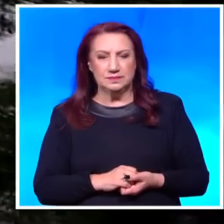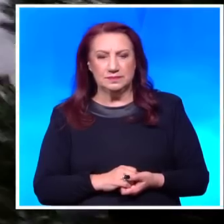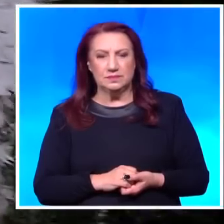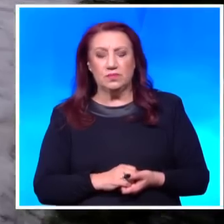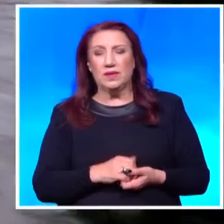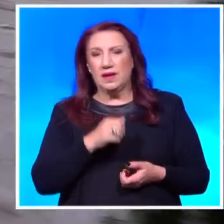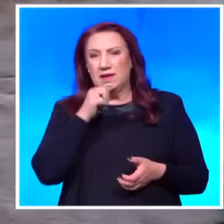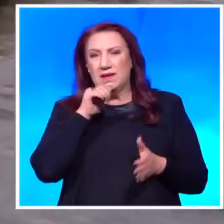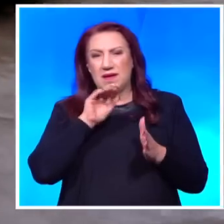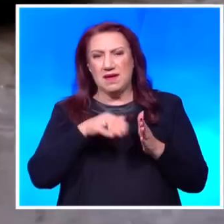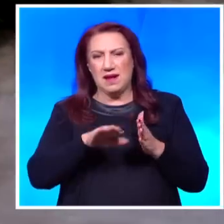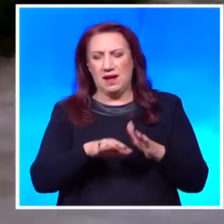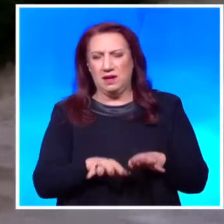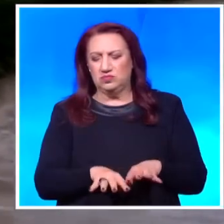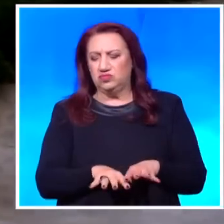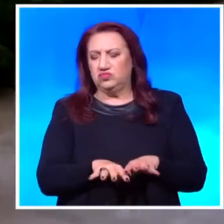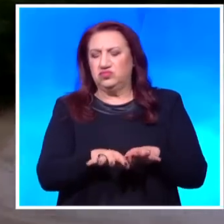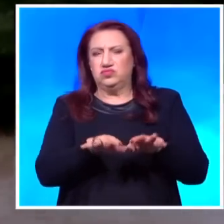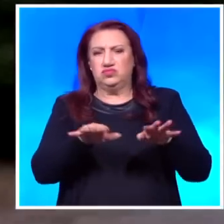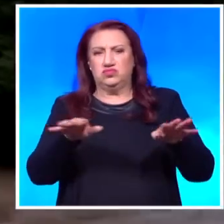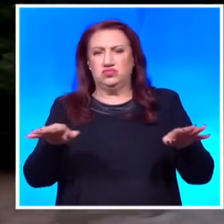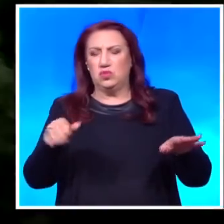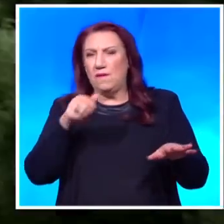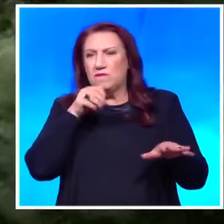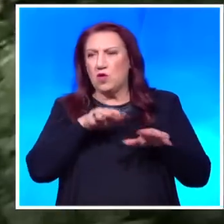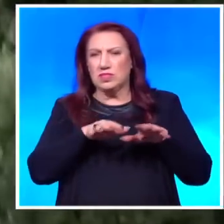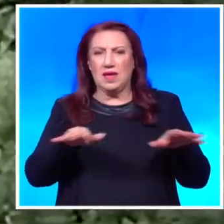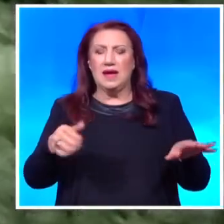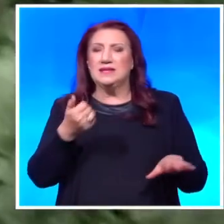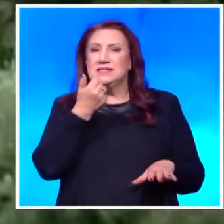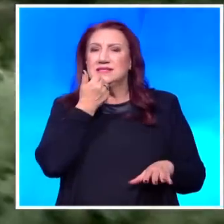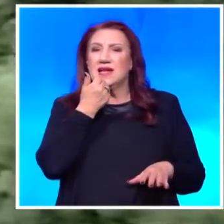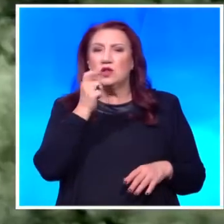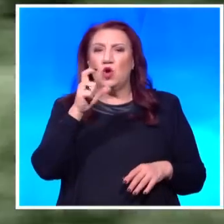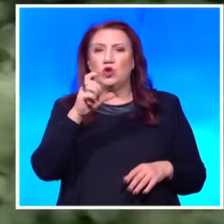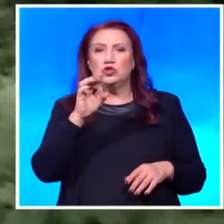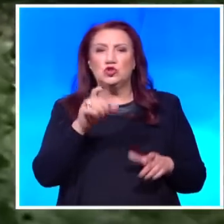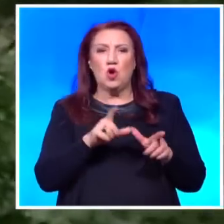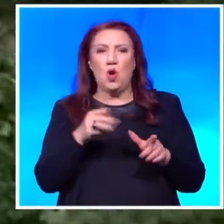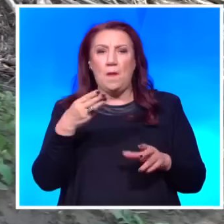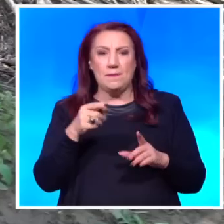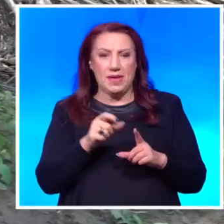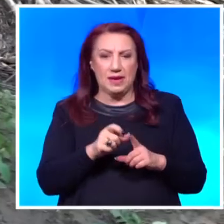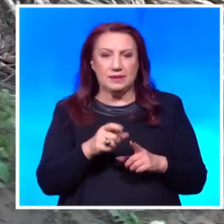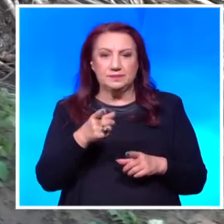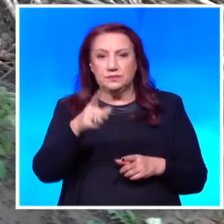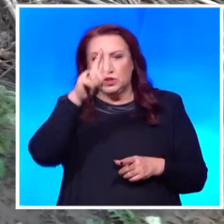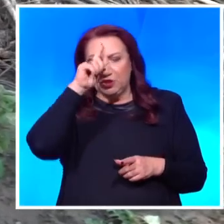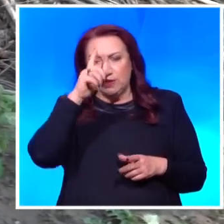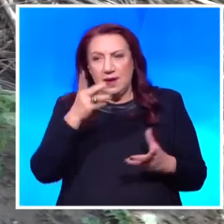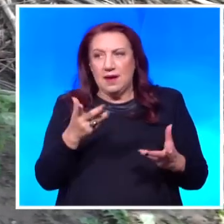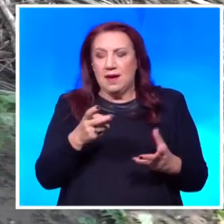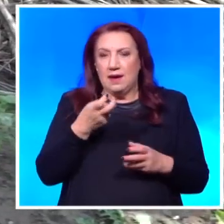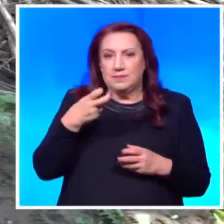Разливът на река Шугла залива в монтанското село Сомер за минути и блокира достъпа до къщи. Лиляна няма на къде да бяга.